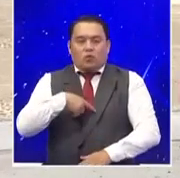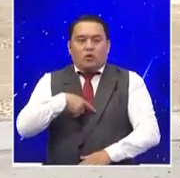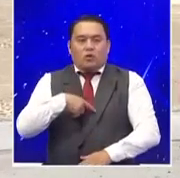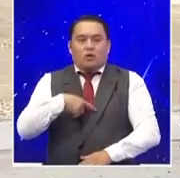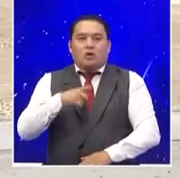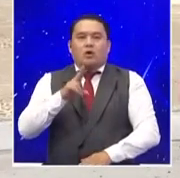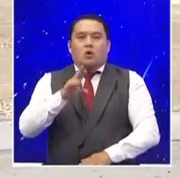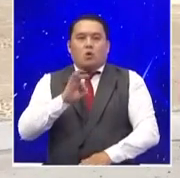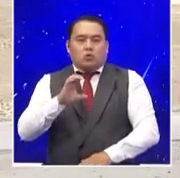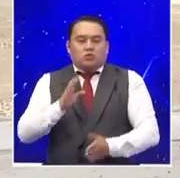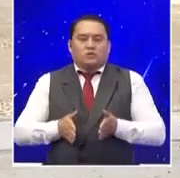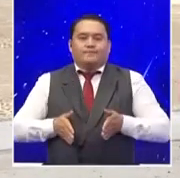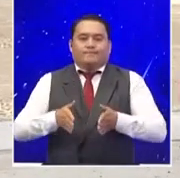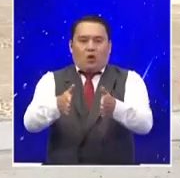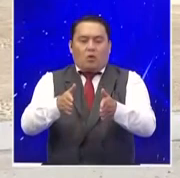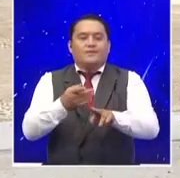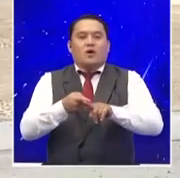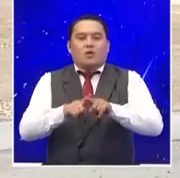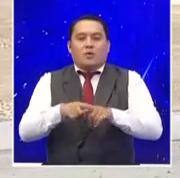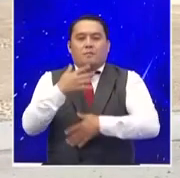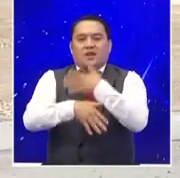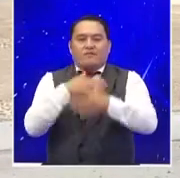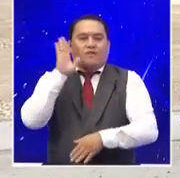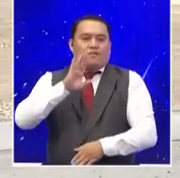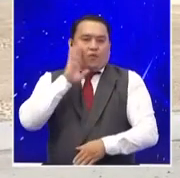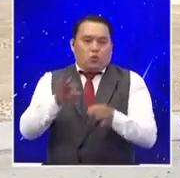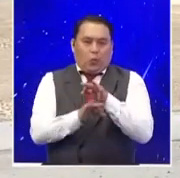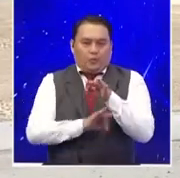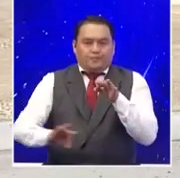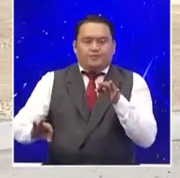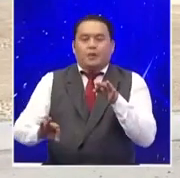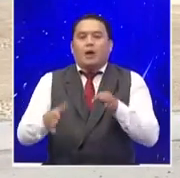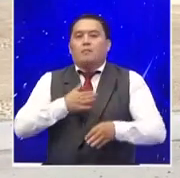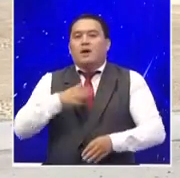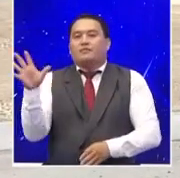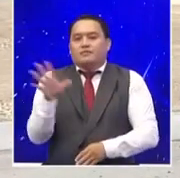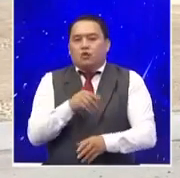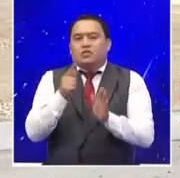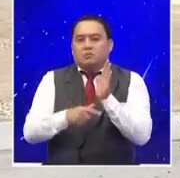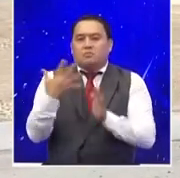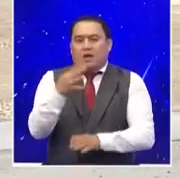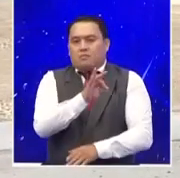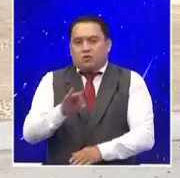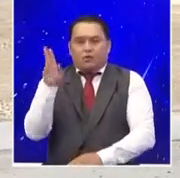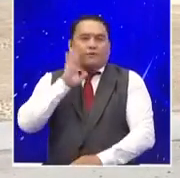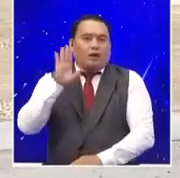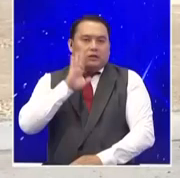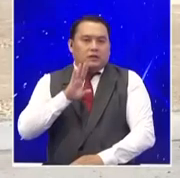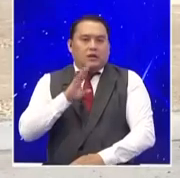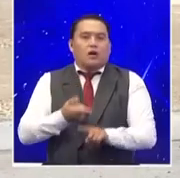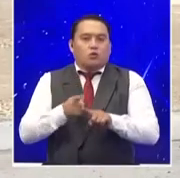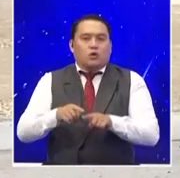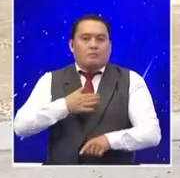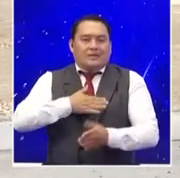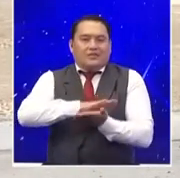свой КОС, да, который перерабатывает воду. Мы практически 75% воды, которую мы